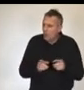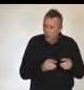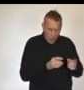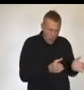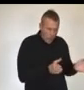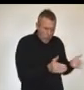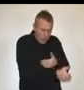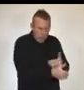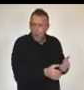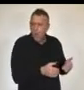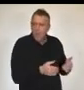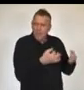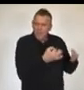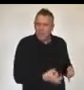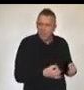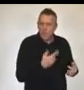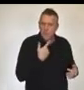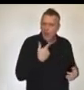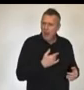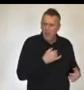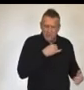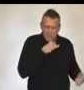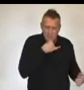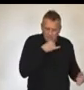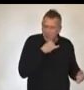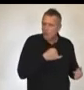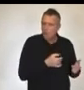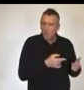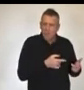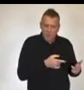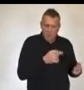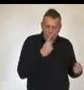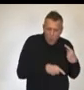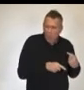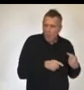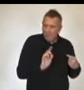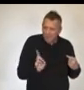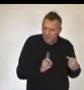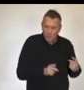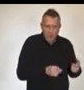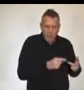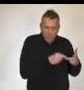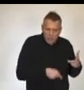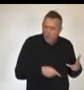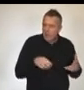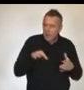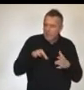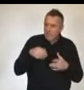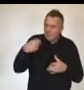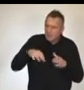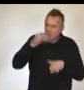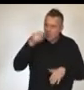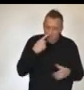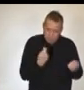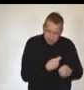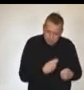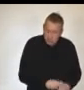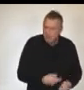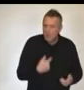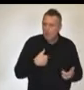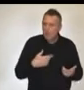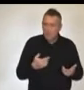de défaillance. C'est la Cour des comptes qui parle d'absence chronique des élus, dont le président, vous-même. C'est la Cour des comptes qui parle